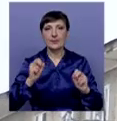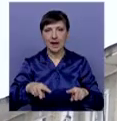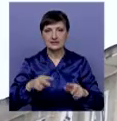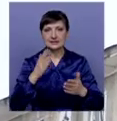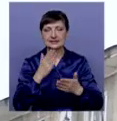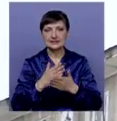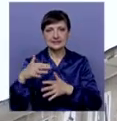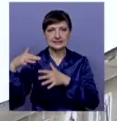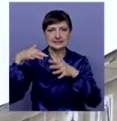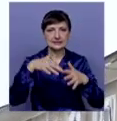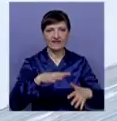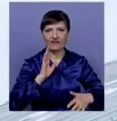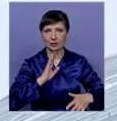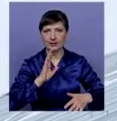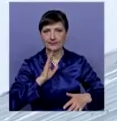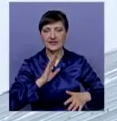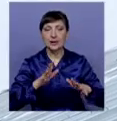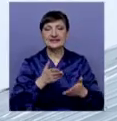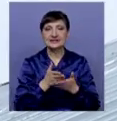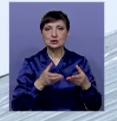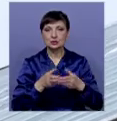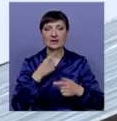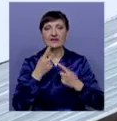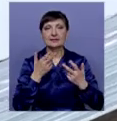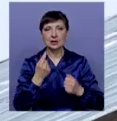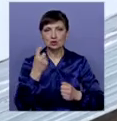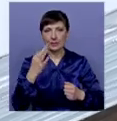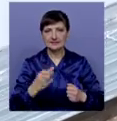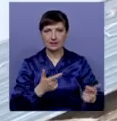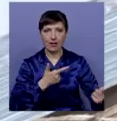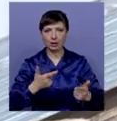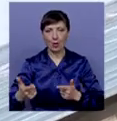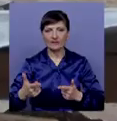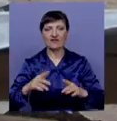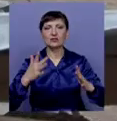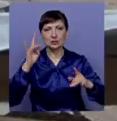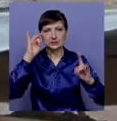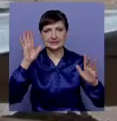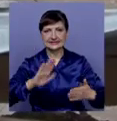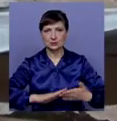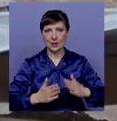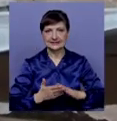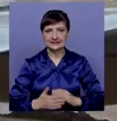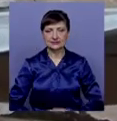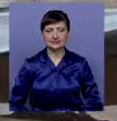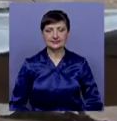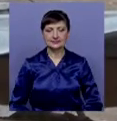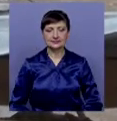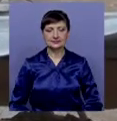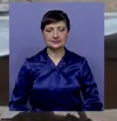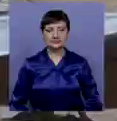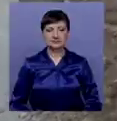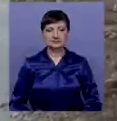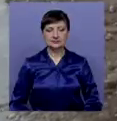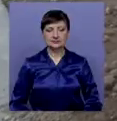опасность хождения селевых потоков местные службы подтвердили стопроцентную готовность к экстренному случаю дина жанна